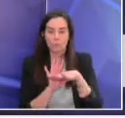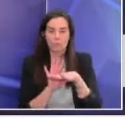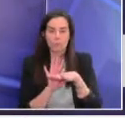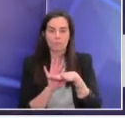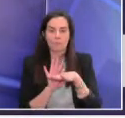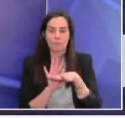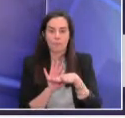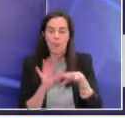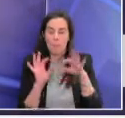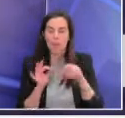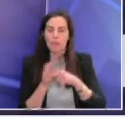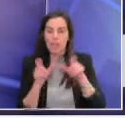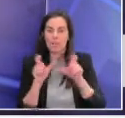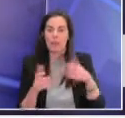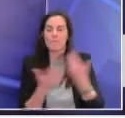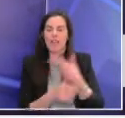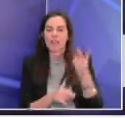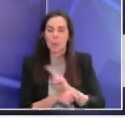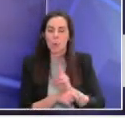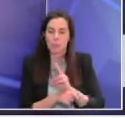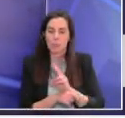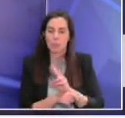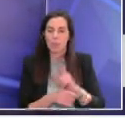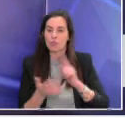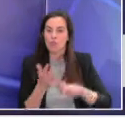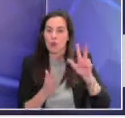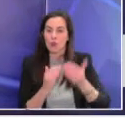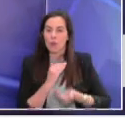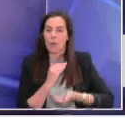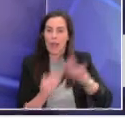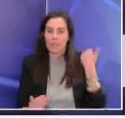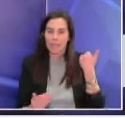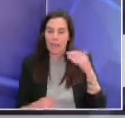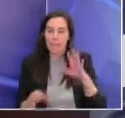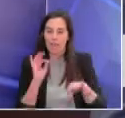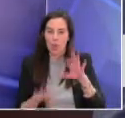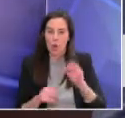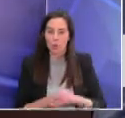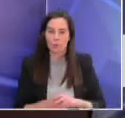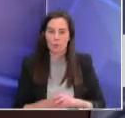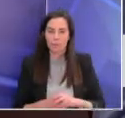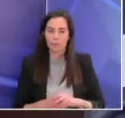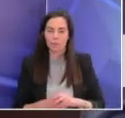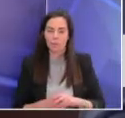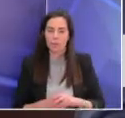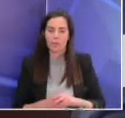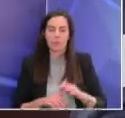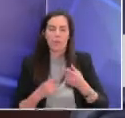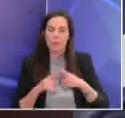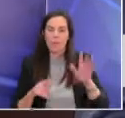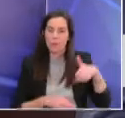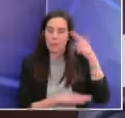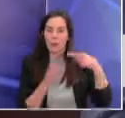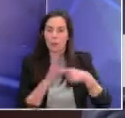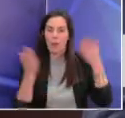אשכרה נועד למנוע פייק ניוז, הפצת פייק ניוז, 3 חודשים לפני בחירות, ובכלל, כל מיני, אפילו מדינות